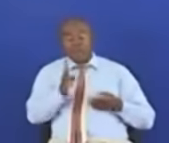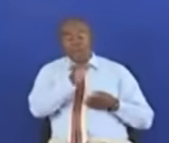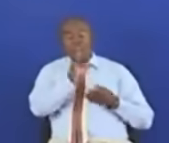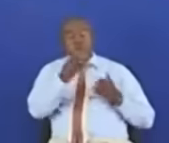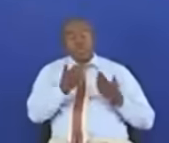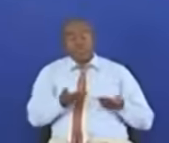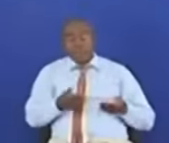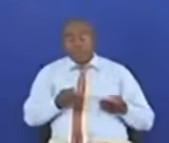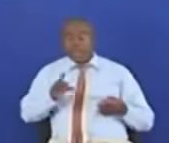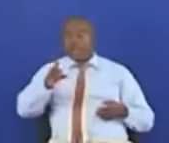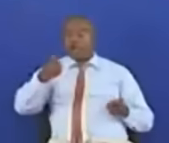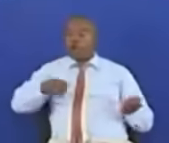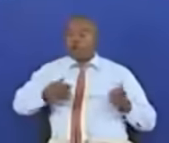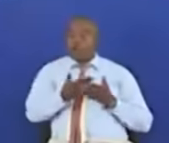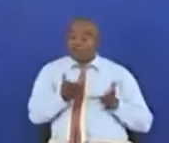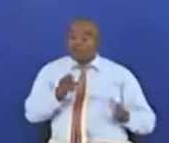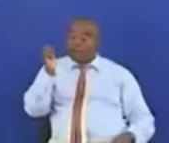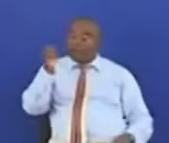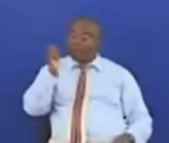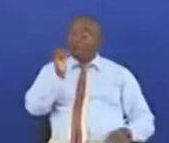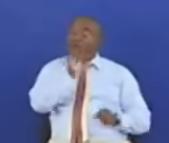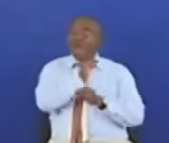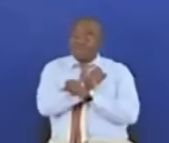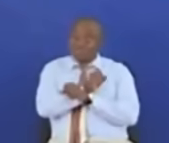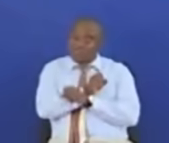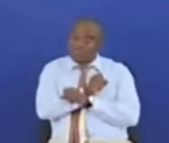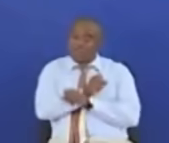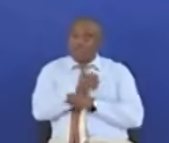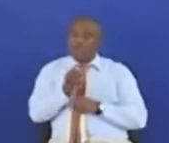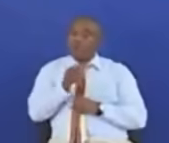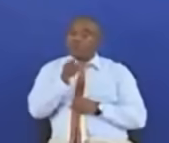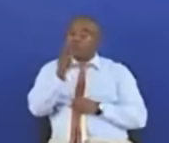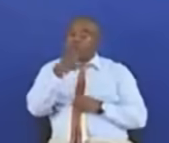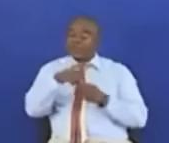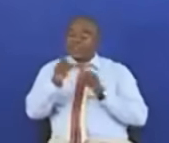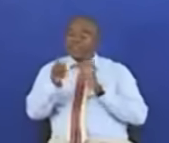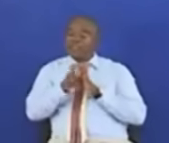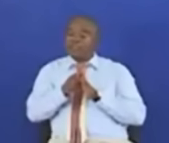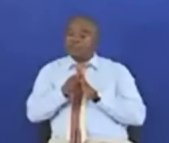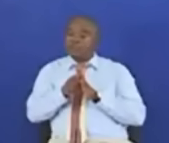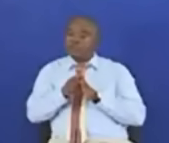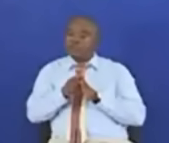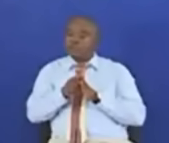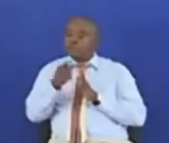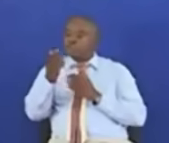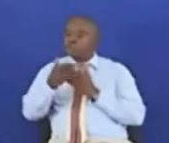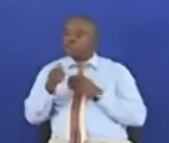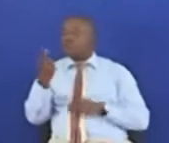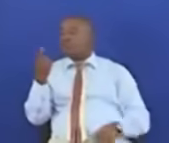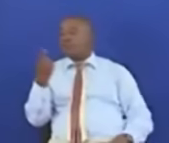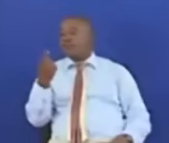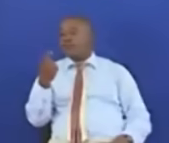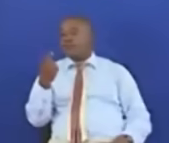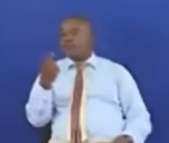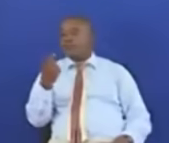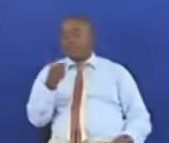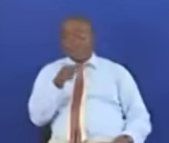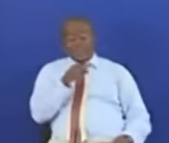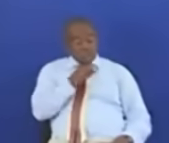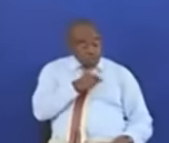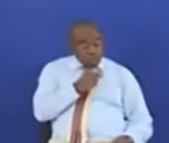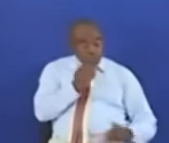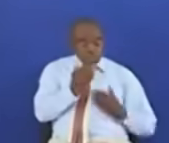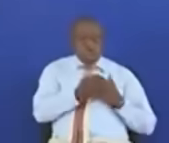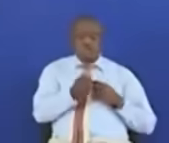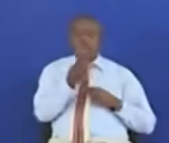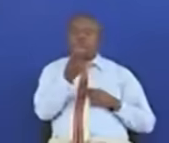DRC, Malawi, Zambia? Kwa sababu wao kikatiba they are simple states. Sisi we are a complex state.